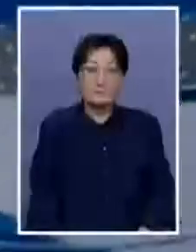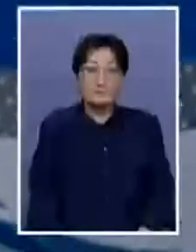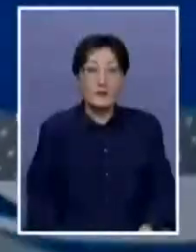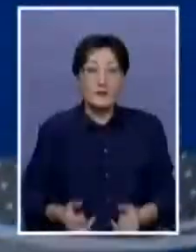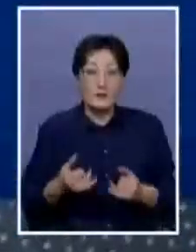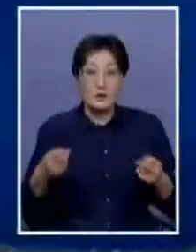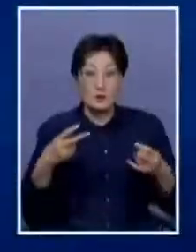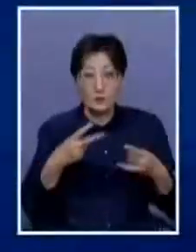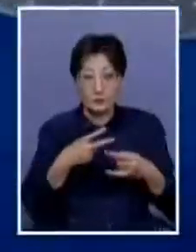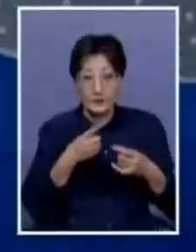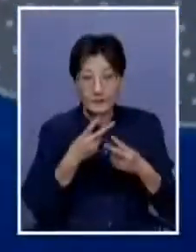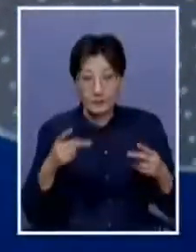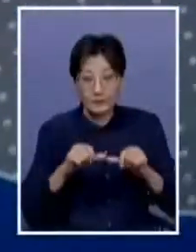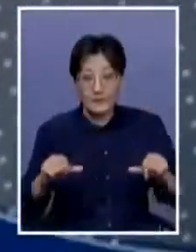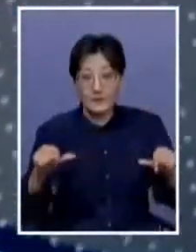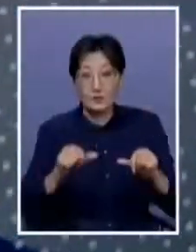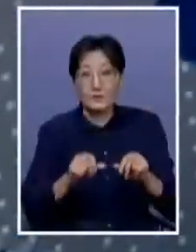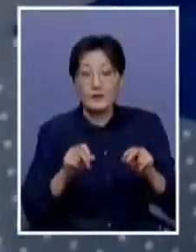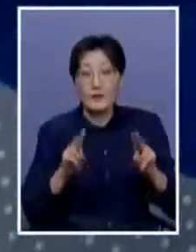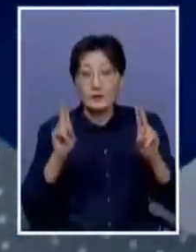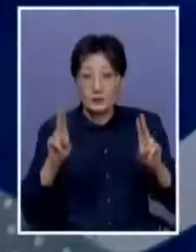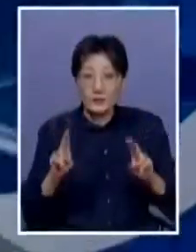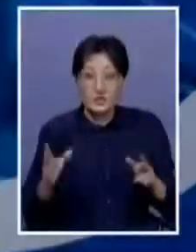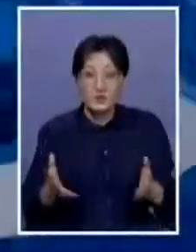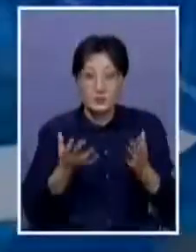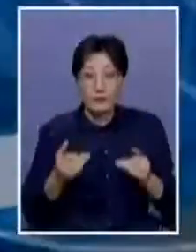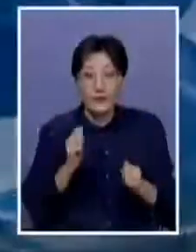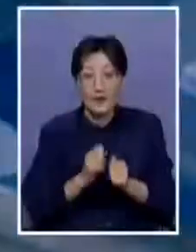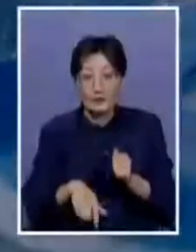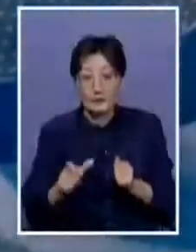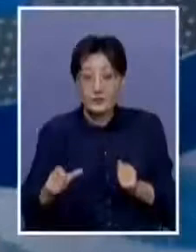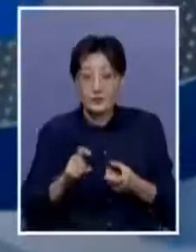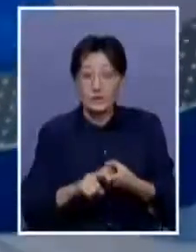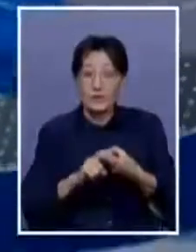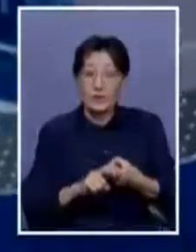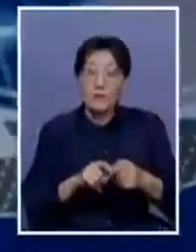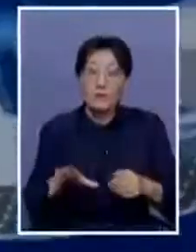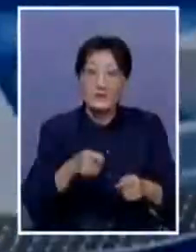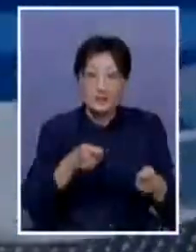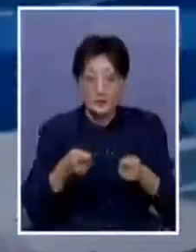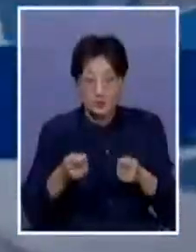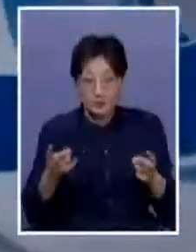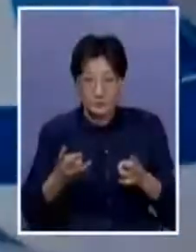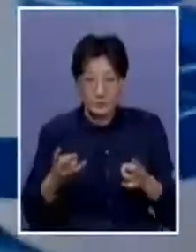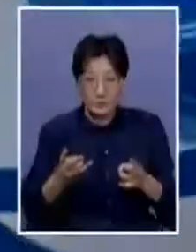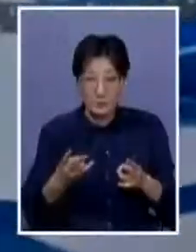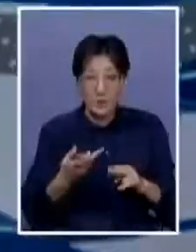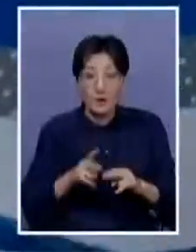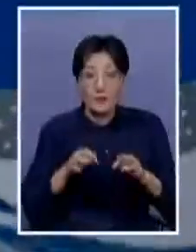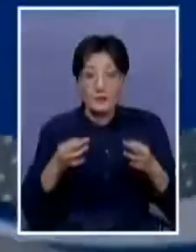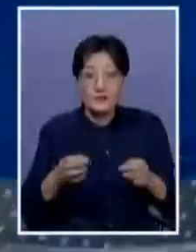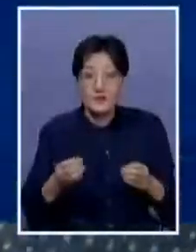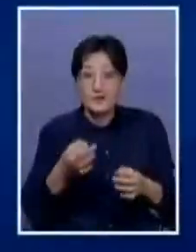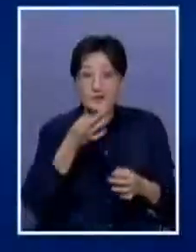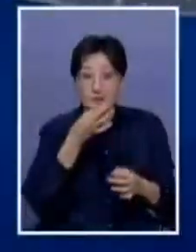Қадірлі көрермендер, карантин талаптарының жеңілдегеніне қарамастан, әрбірімізге коронавирус шықтырудан барынша сақ болған абзал. Босаңсуға